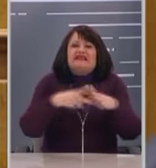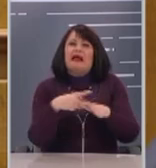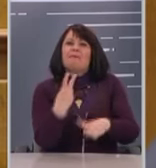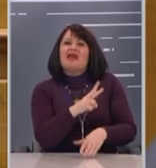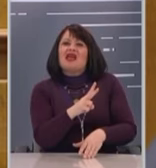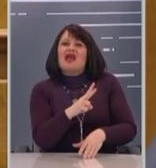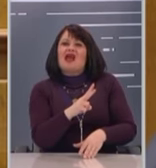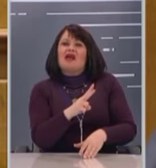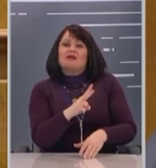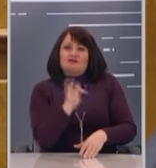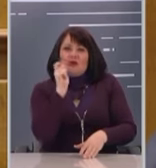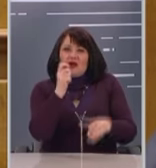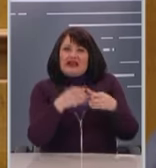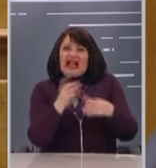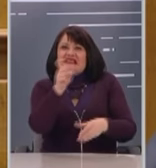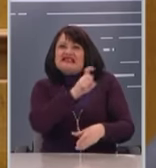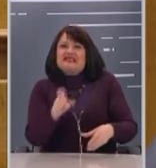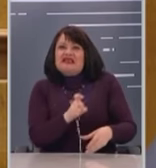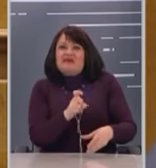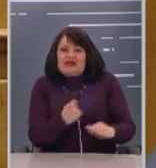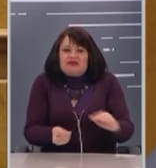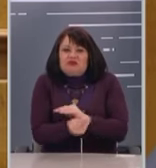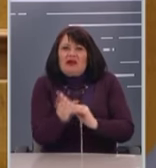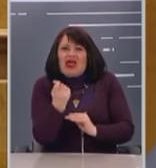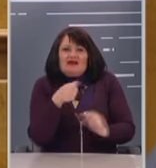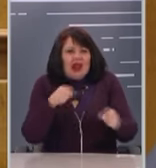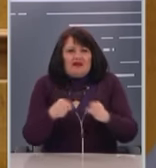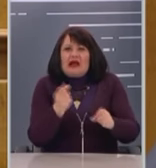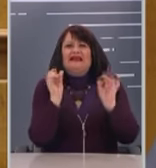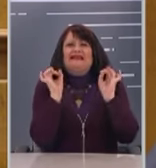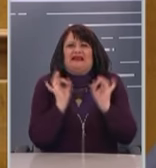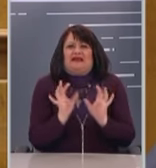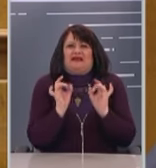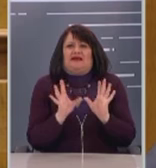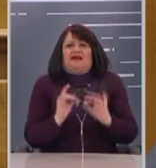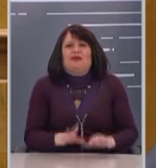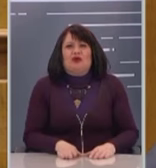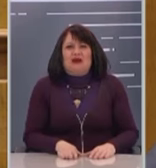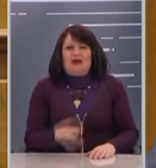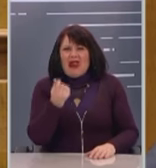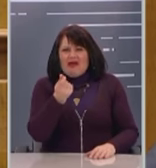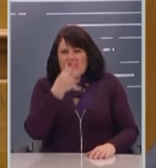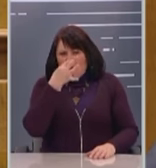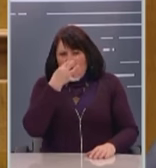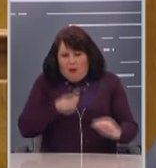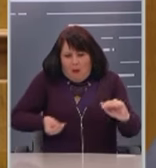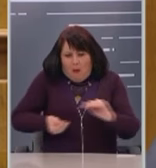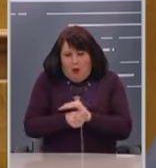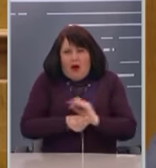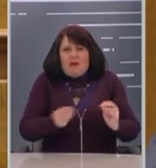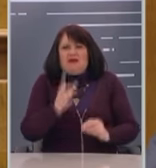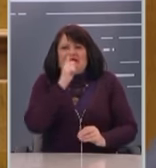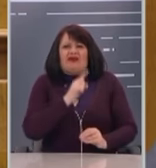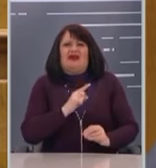ταμεία, τις βαλίτσες της Siemens, ούτε κουβέντα. Για το χορό της μίζας και των